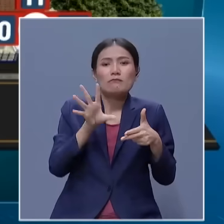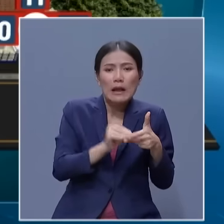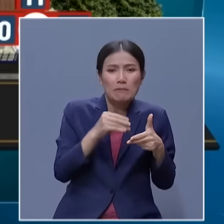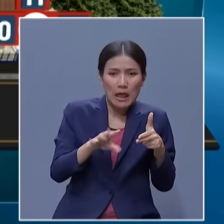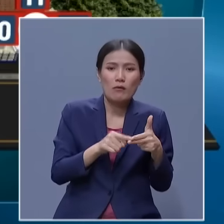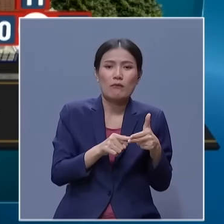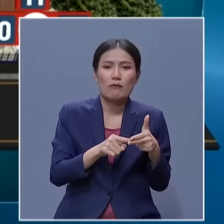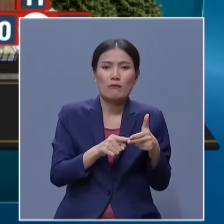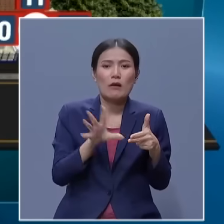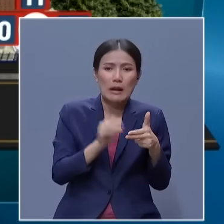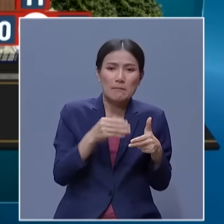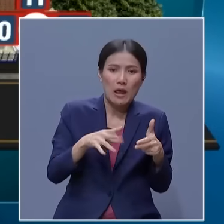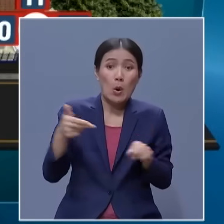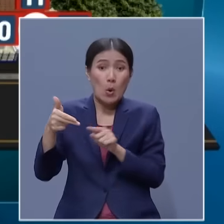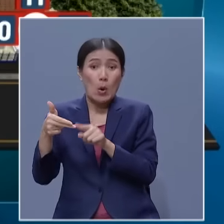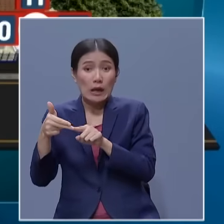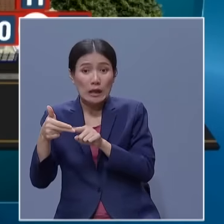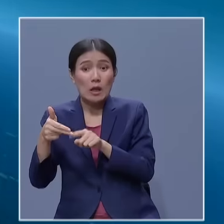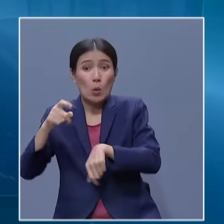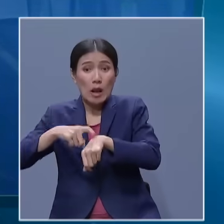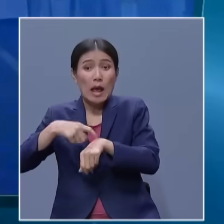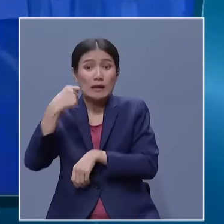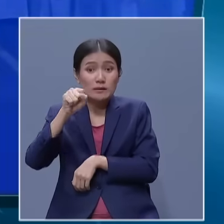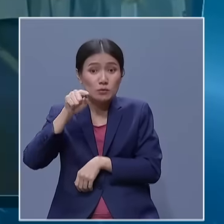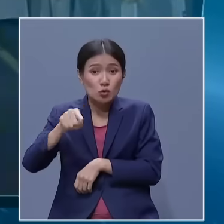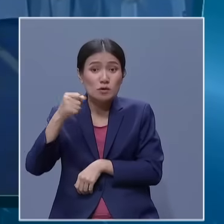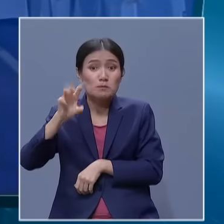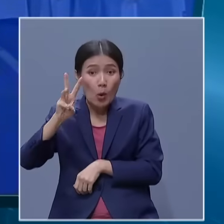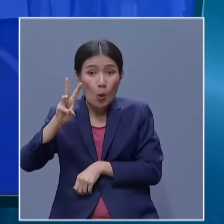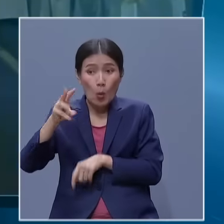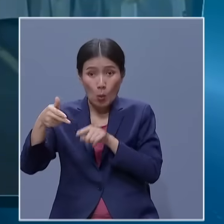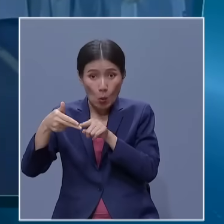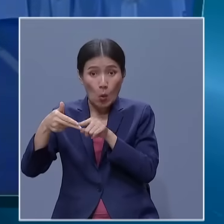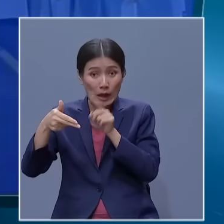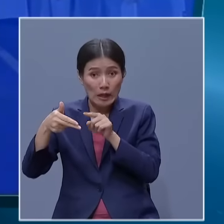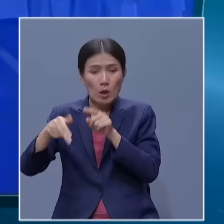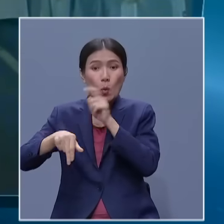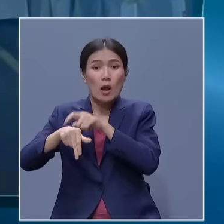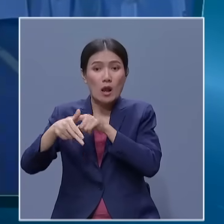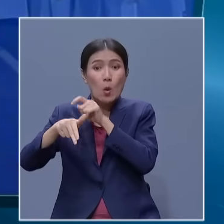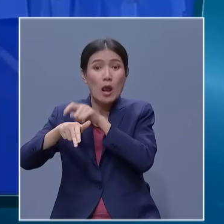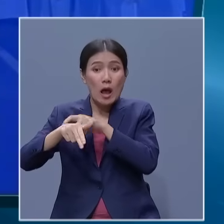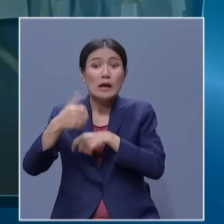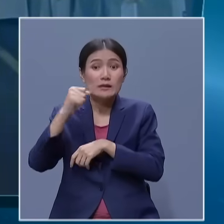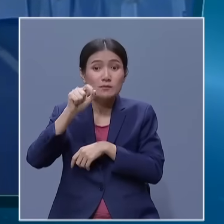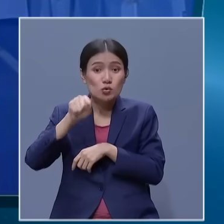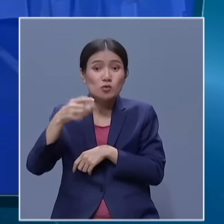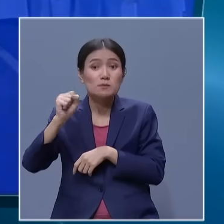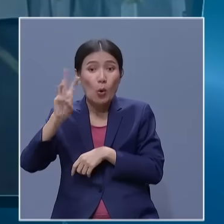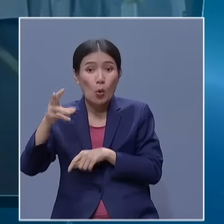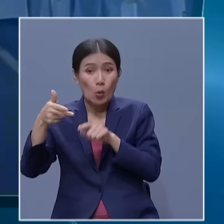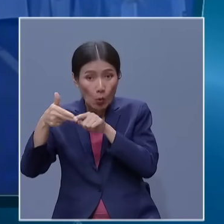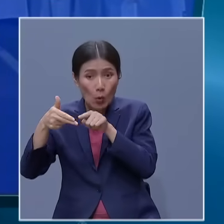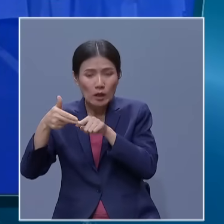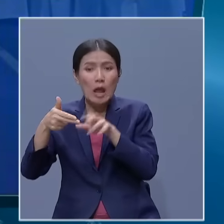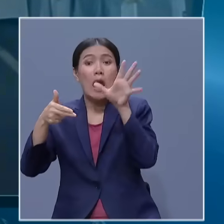ถูกปิดสวิตช์เอาไว้ตอน10โมงกับอีก16นาที ในวันที่เกิดเหตุนะ ในวันที่เกิดเหตุภาพมันเป็นภาพสุดท้ายที่ตรงนั้น